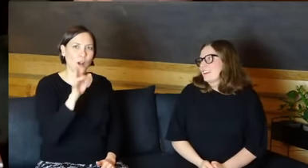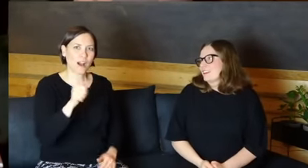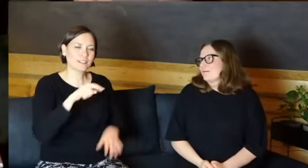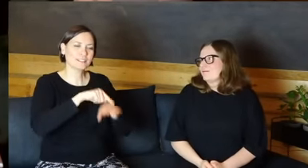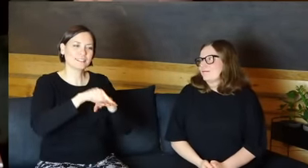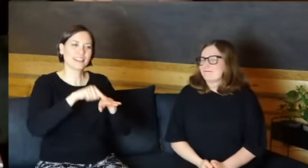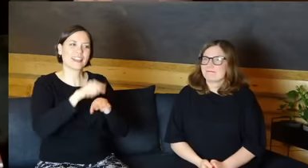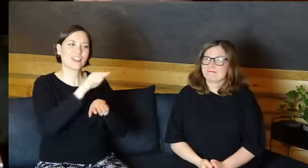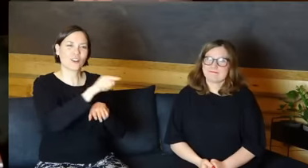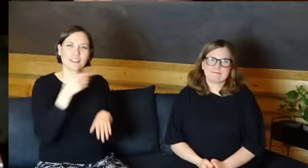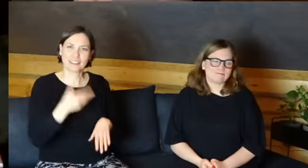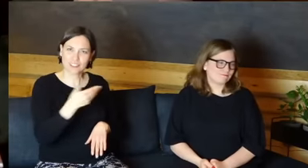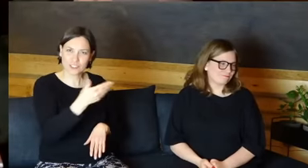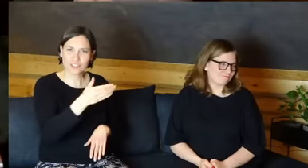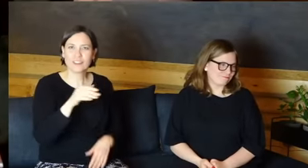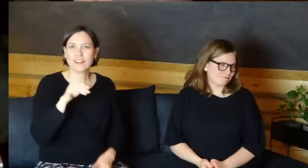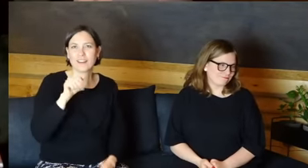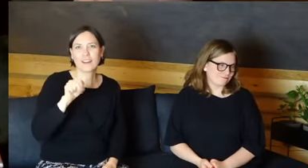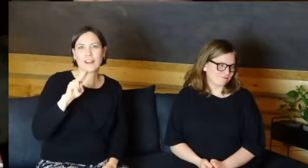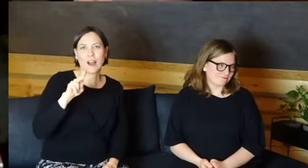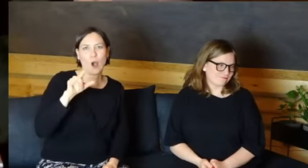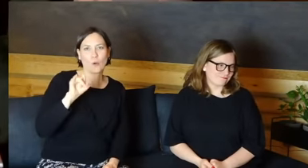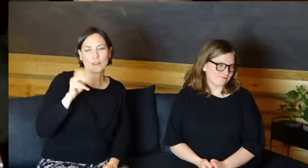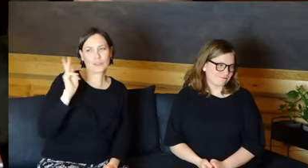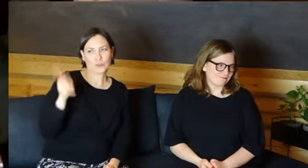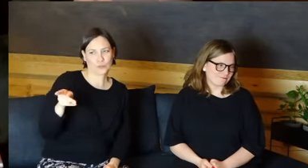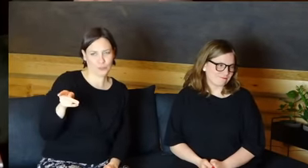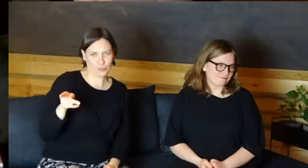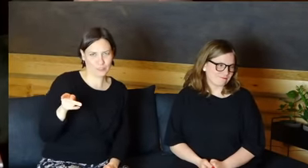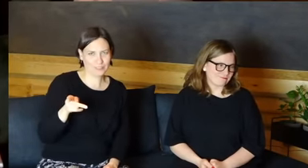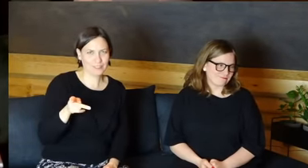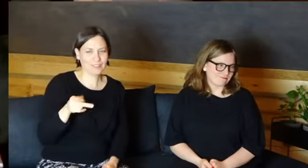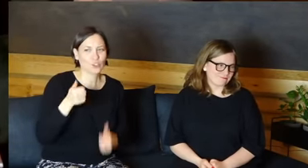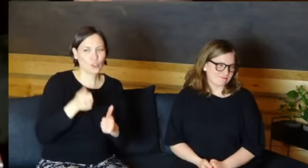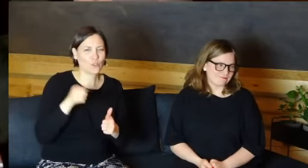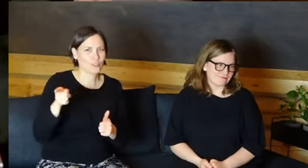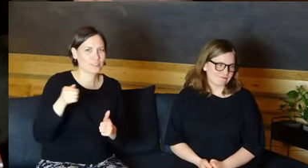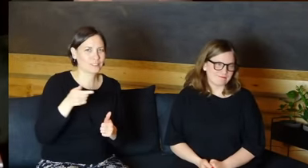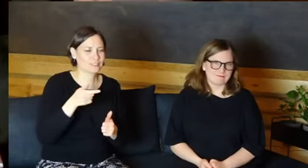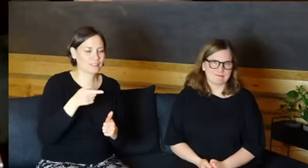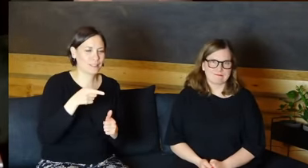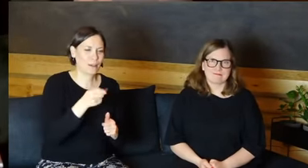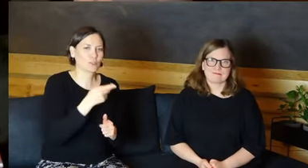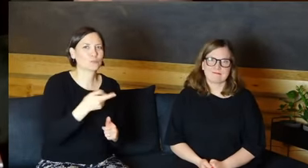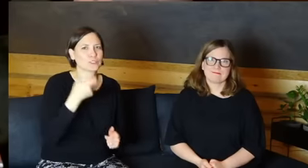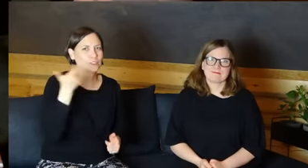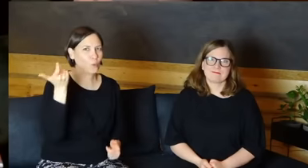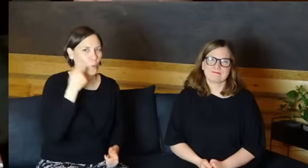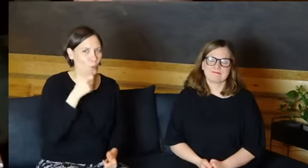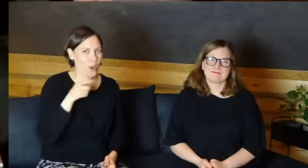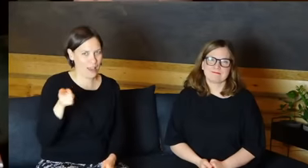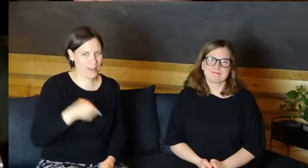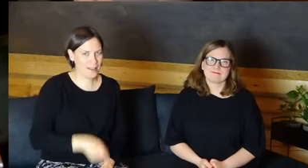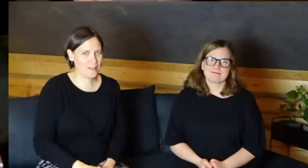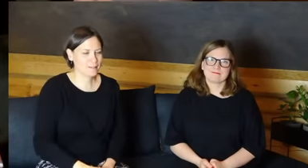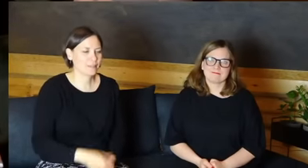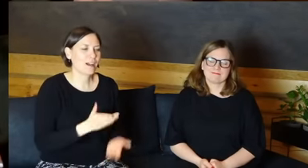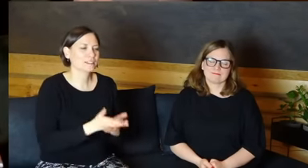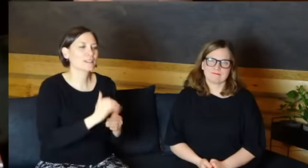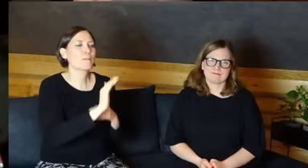Kysytään Aulilta tätä. Jos toivottavasti Auli kuulee tämän kysymyksen. Palataanpa juttuun. Joo, no niin. Moro, moro.